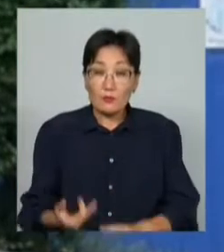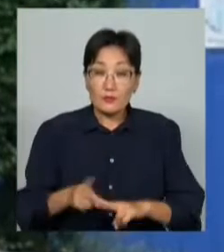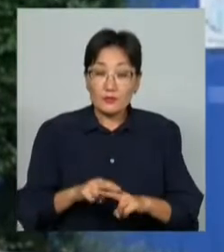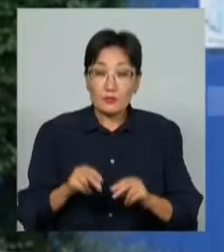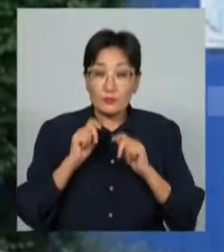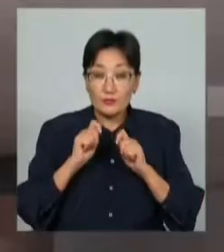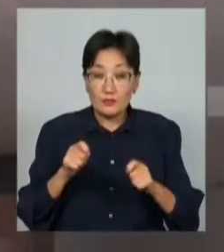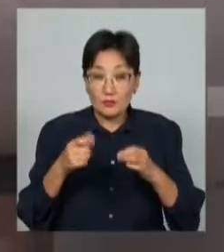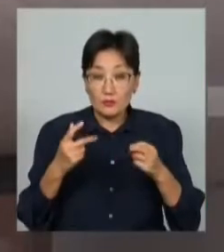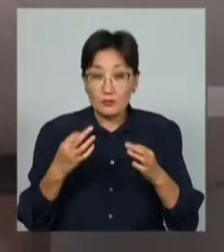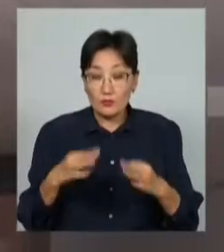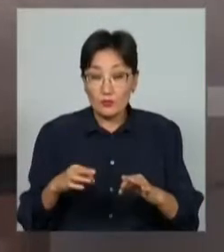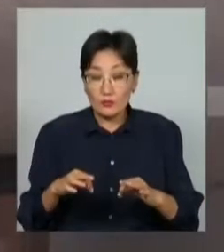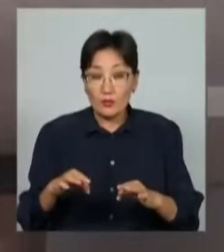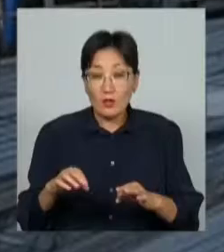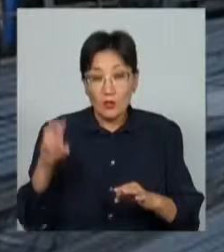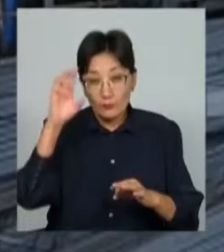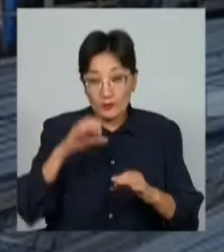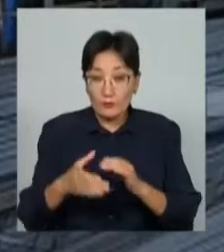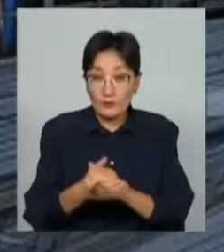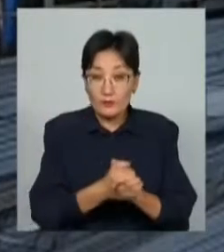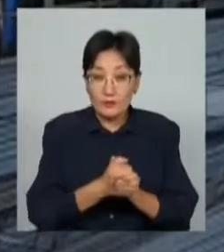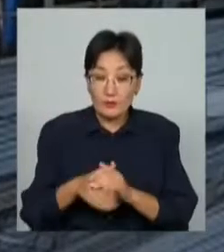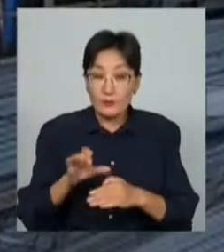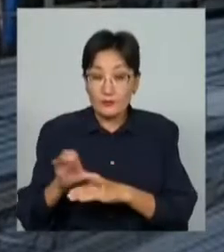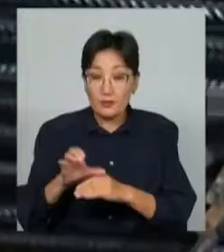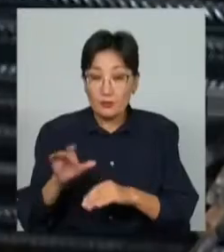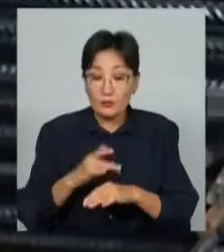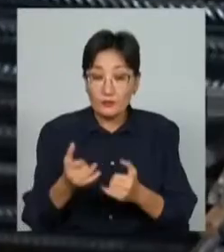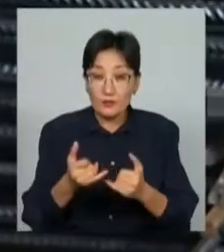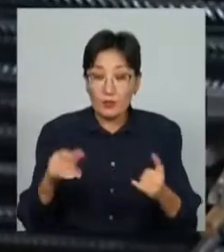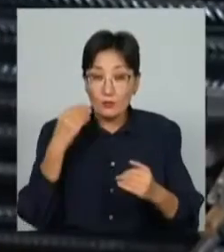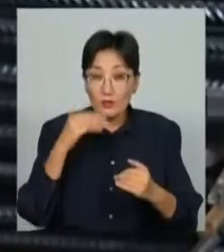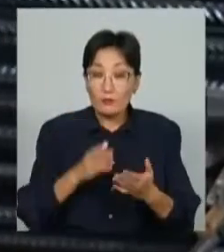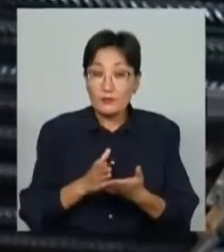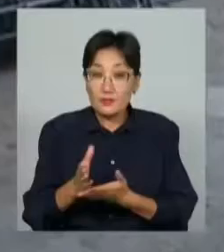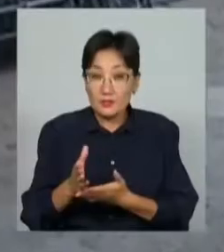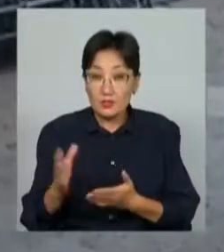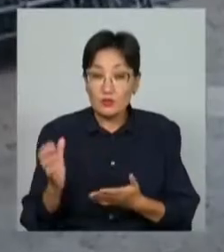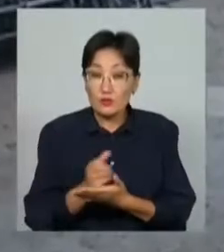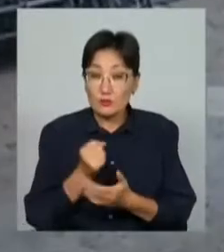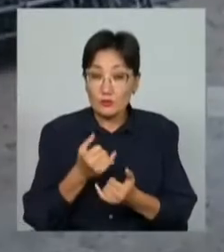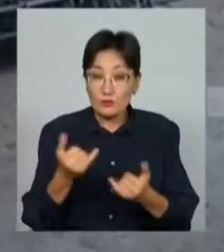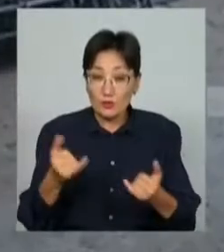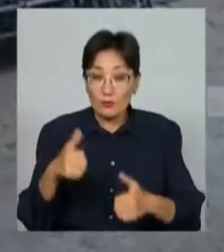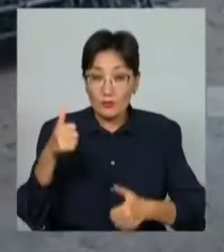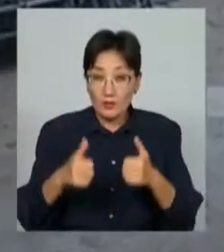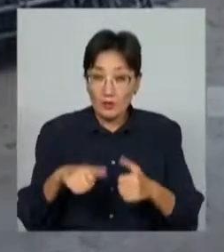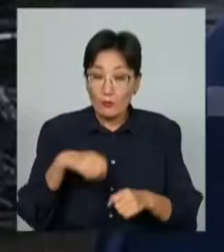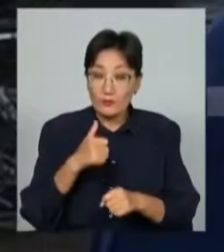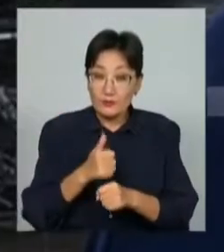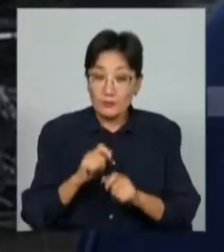Аталған сыйлық тәуелсіз мемлекеттер достастығының өнімдерімен көрсетілген қызметтерінің сапасы саласындағы жетістіктері үшін конкурстық